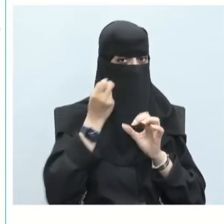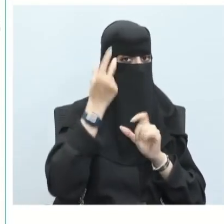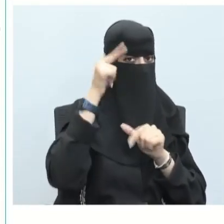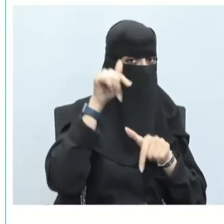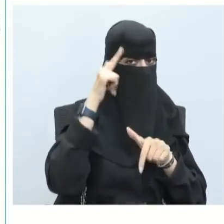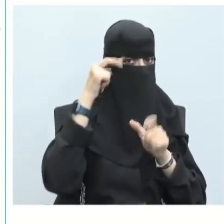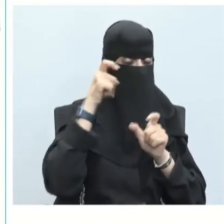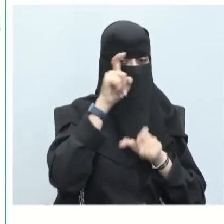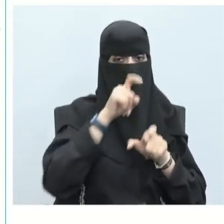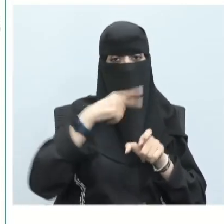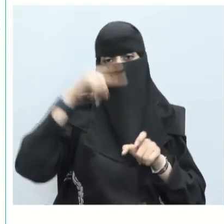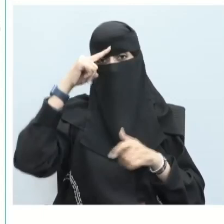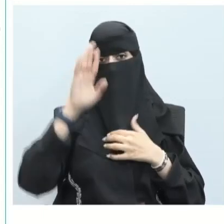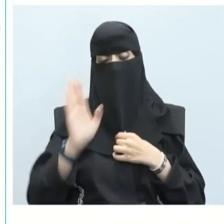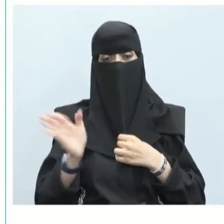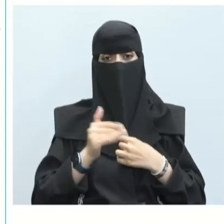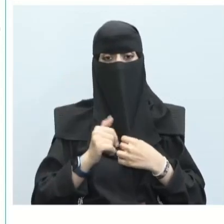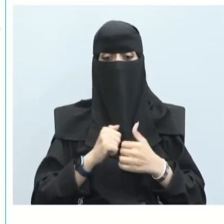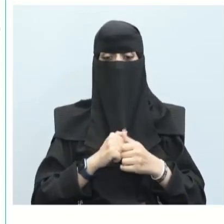العقلاني مثال